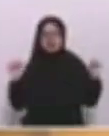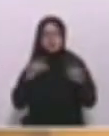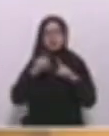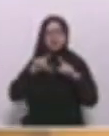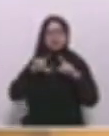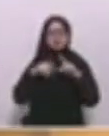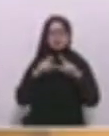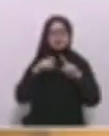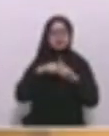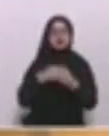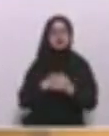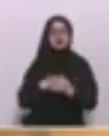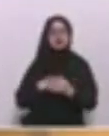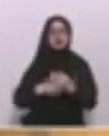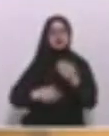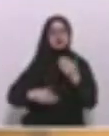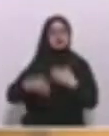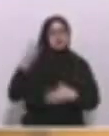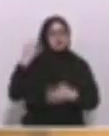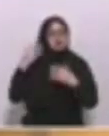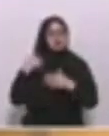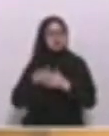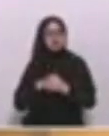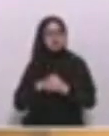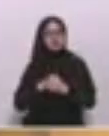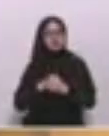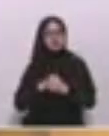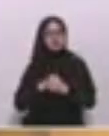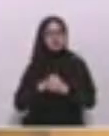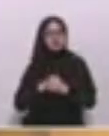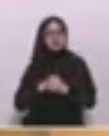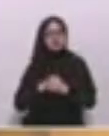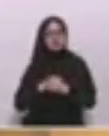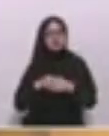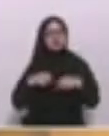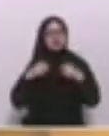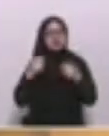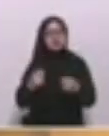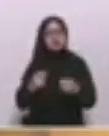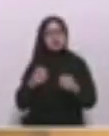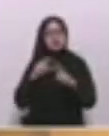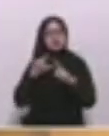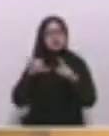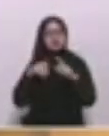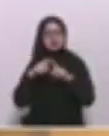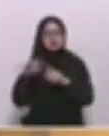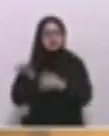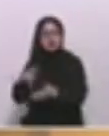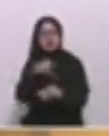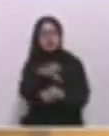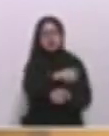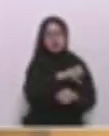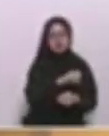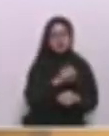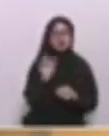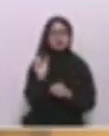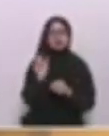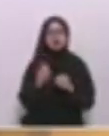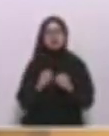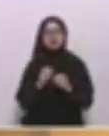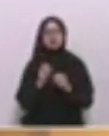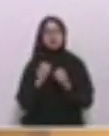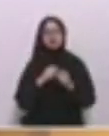pajak yang selama ini kita pungut kepada para pelaku usaha itu pajak yang selama ini kita pungu terhadap para ibu-ibu